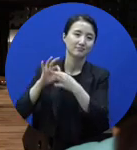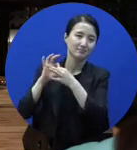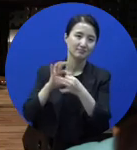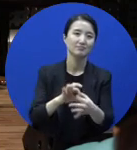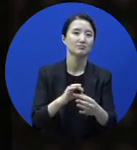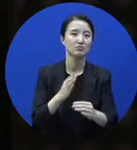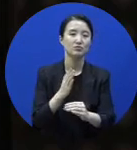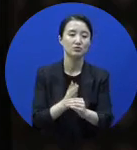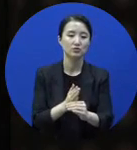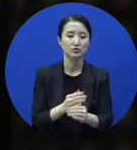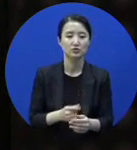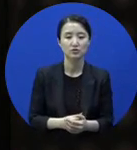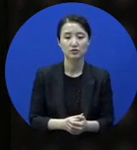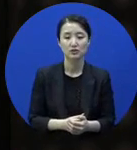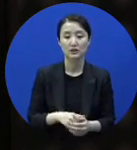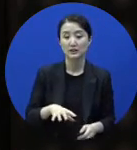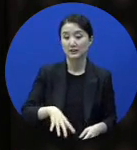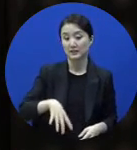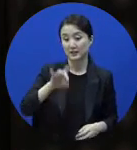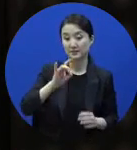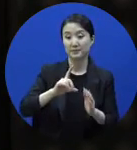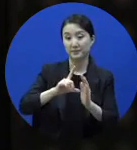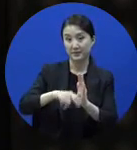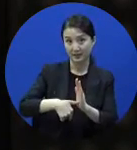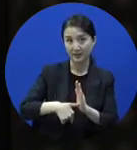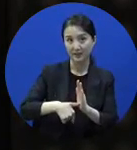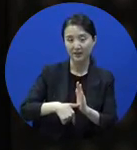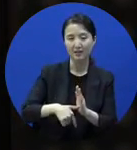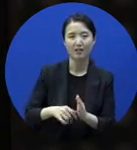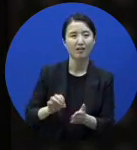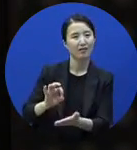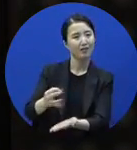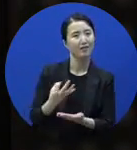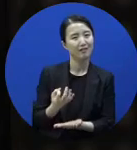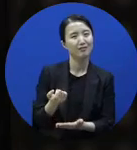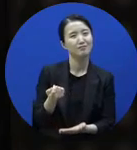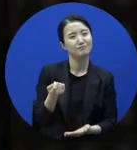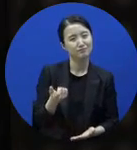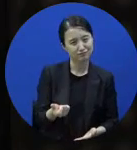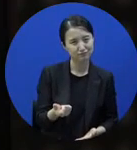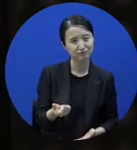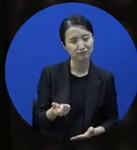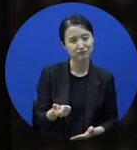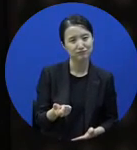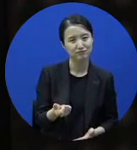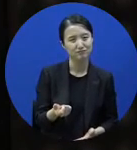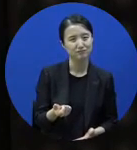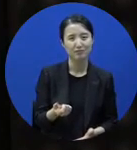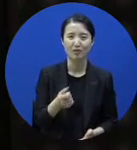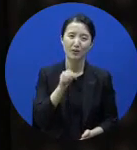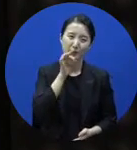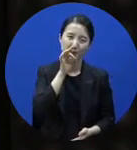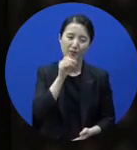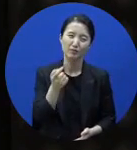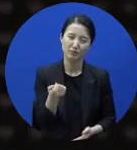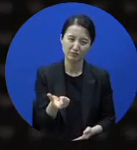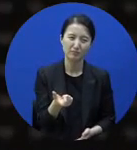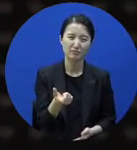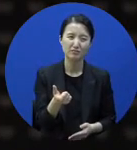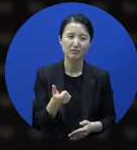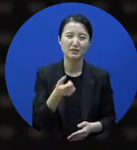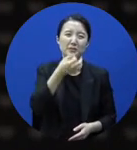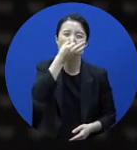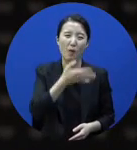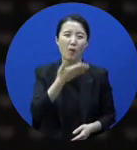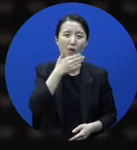같아요. 처음부터는 수익 자체가 이제 고르지 못할 수가 있어요. 비용은 많이 까지는데 실제 수익이 벌어지지 못해서 왜 나가는가? 뭐